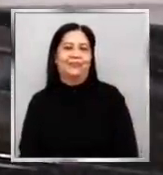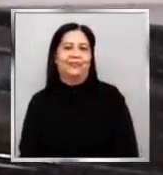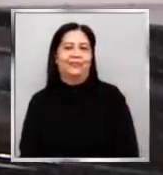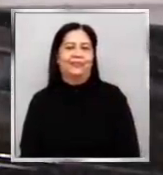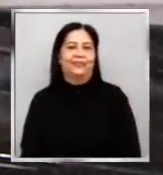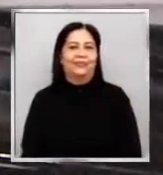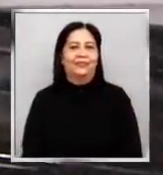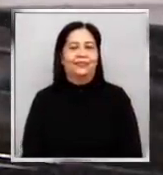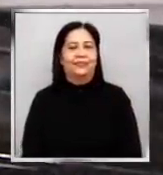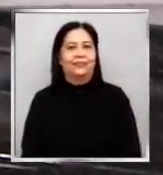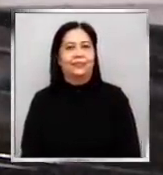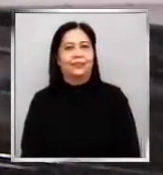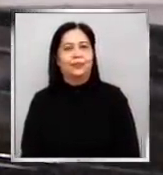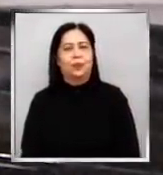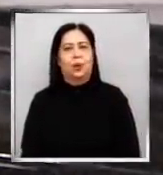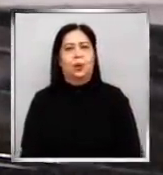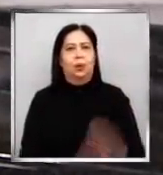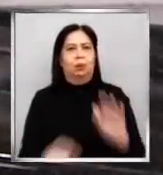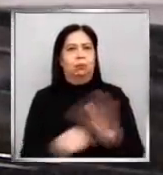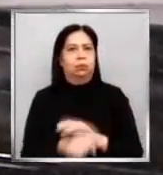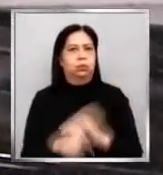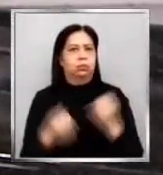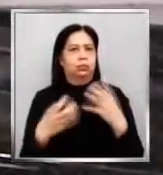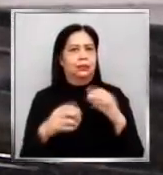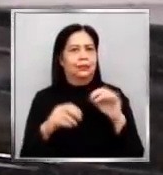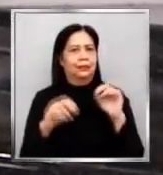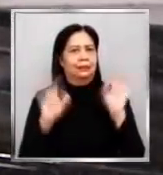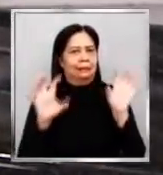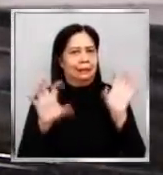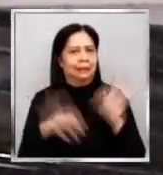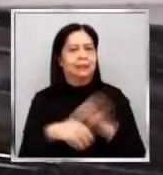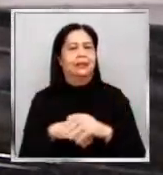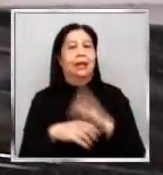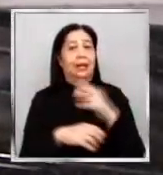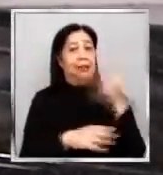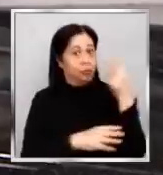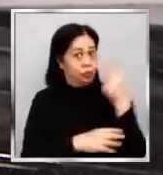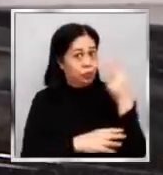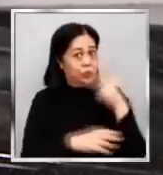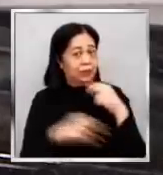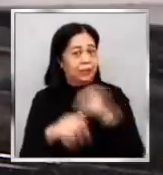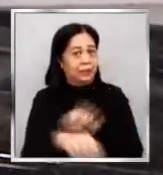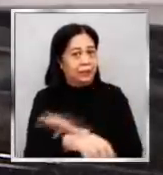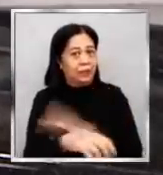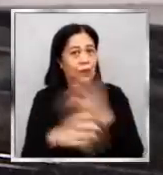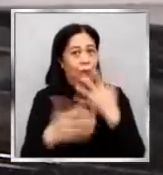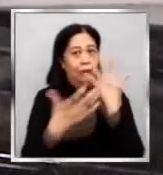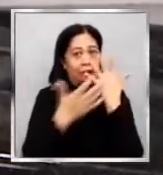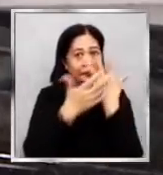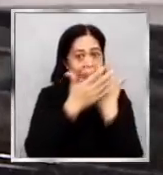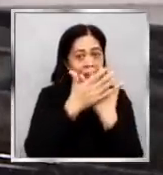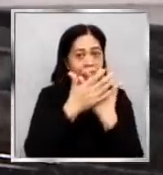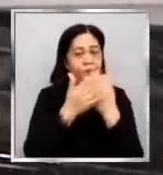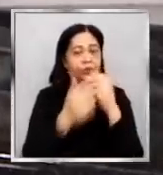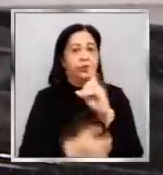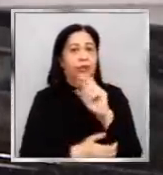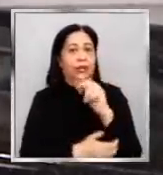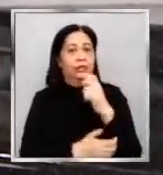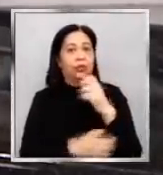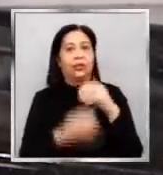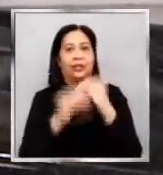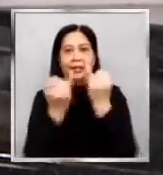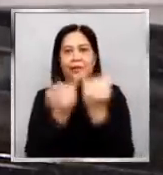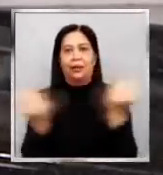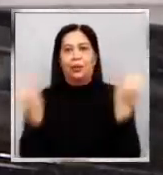Hitik sa katatakutan at kasaysayan, yan ang dungeon sa Intramuros na bukas na ulit at sakto